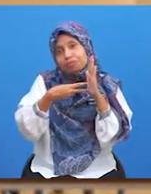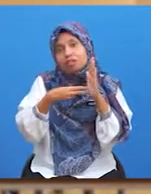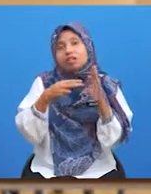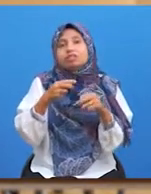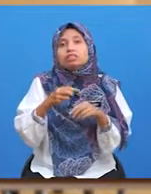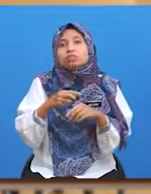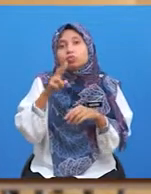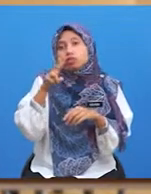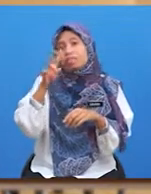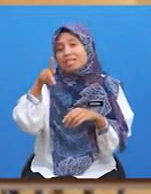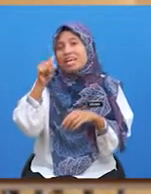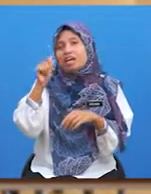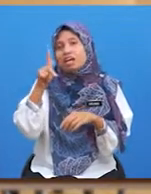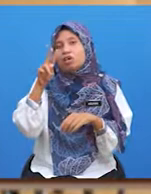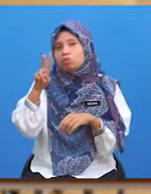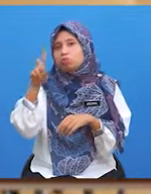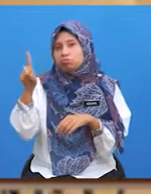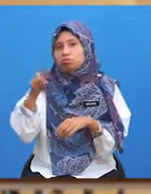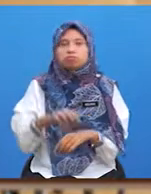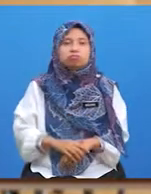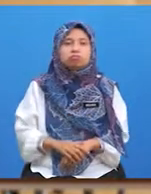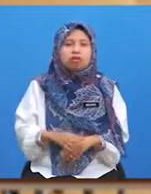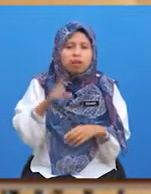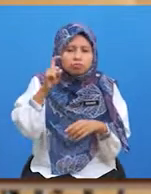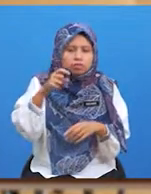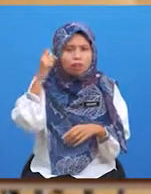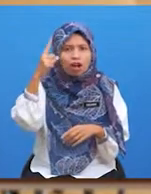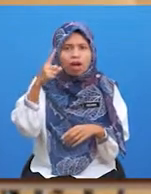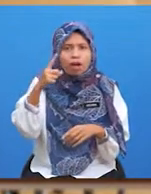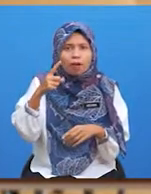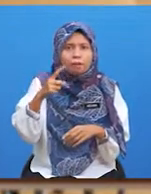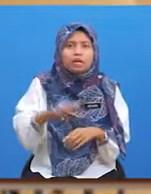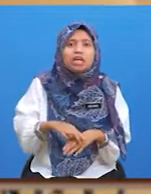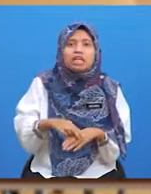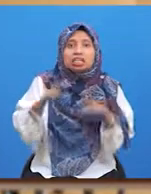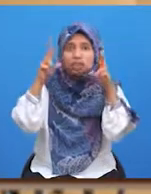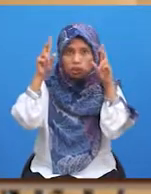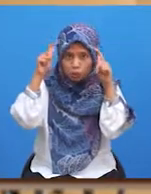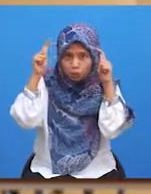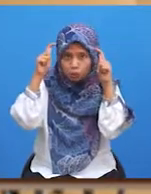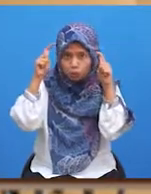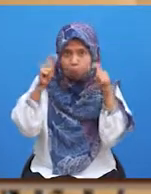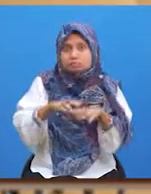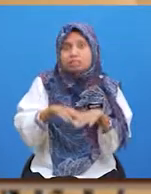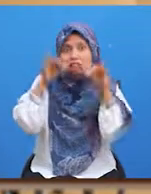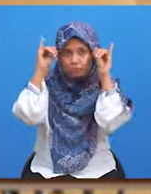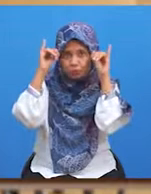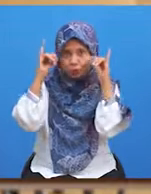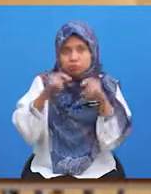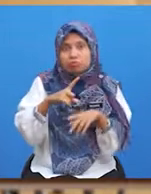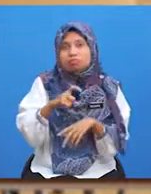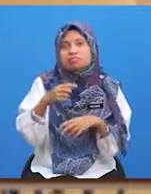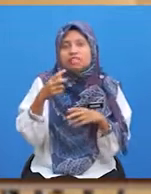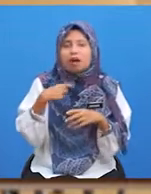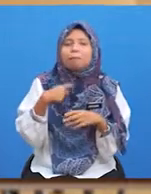PAK21. Murid-murid perlu faham bahawa takrif isu yang diberi lebih kepada berbentuk